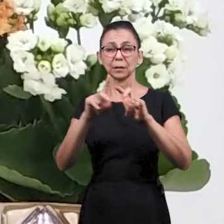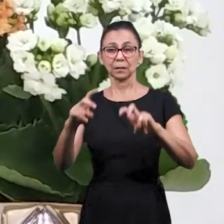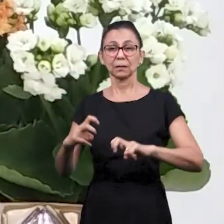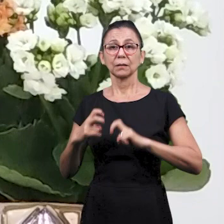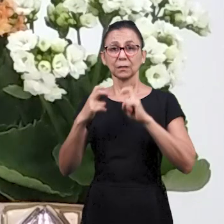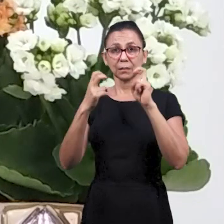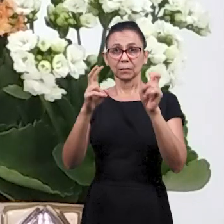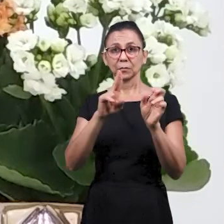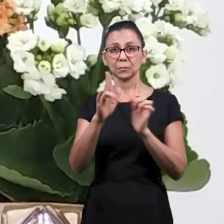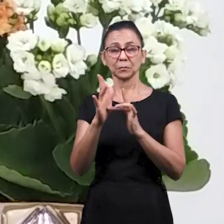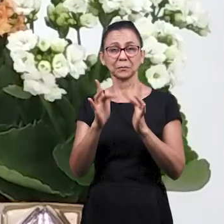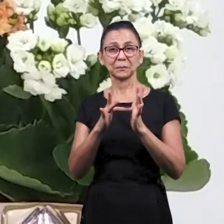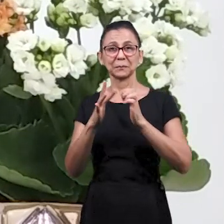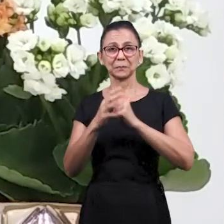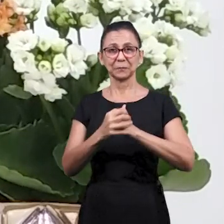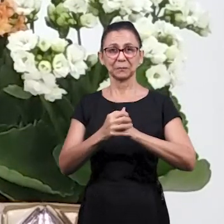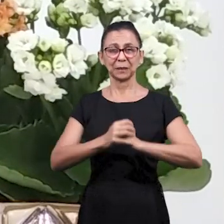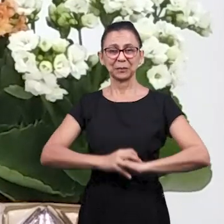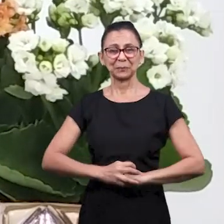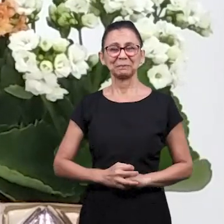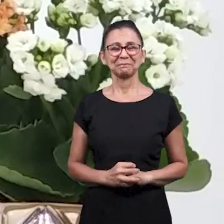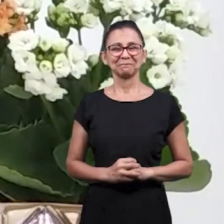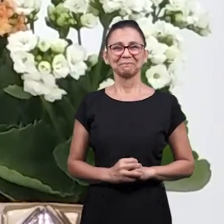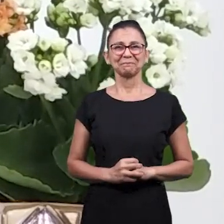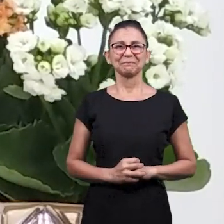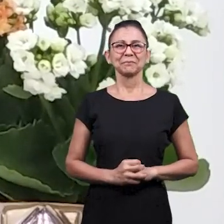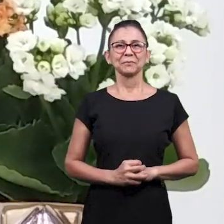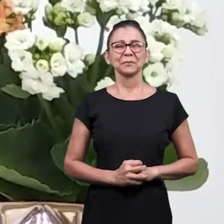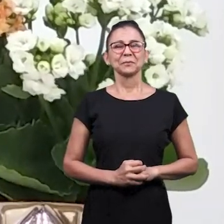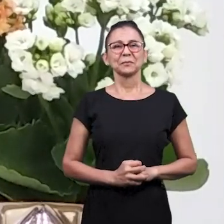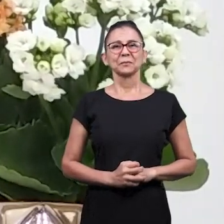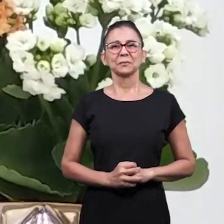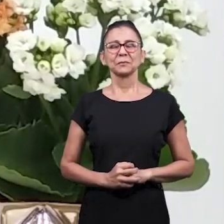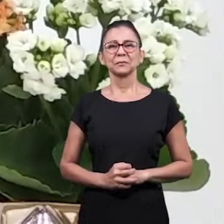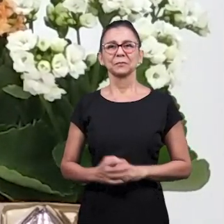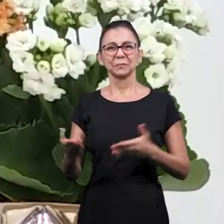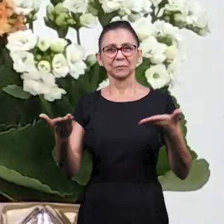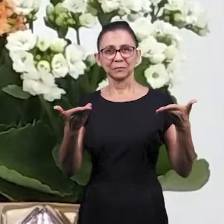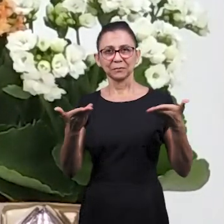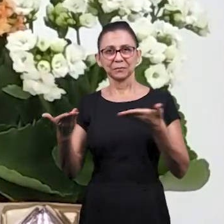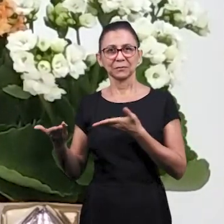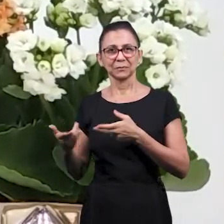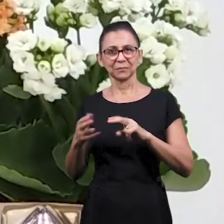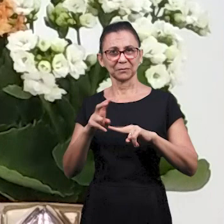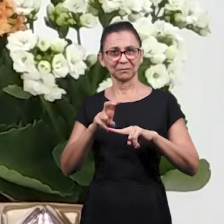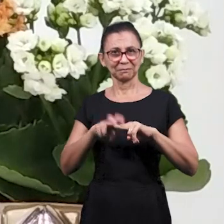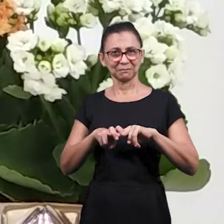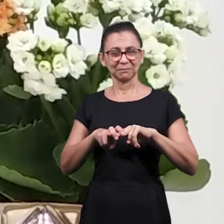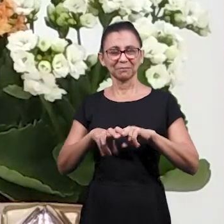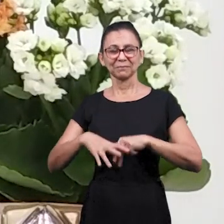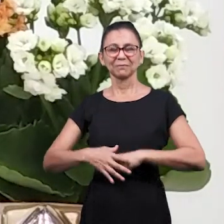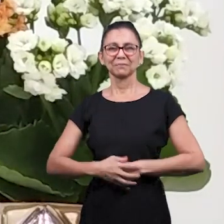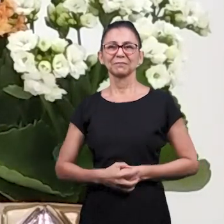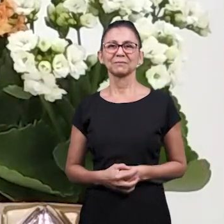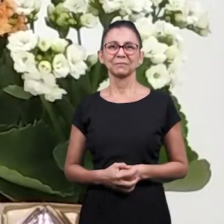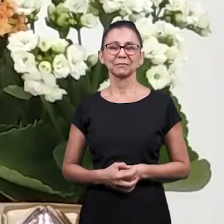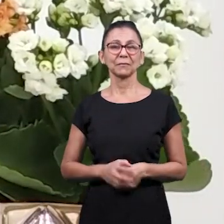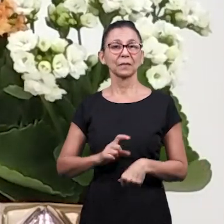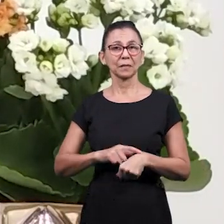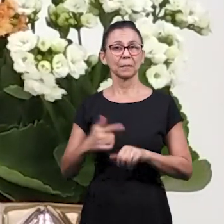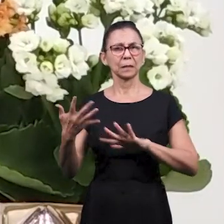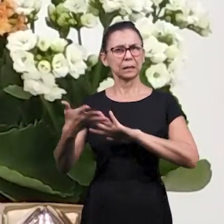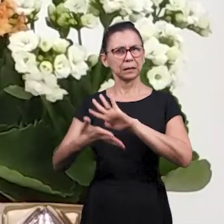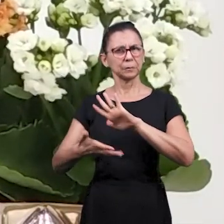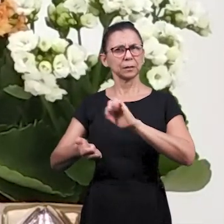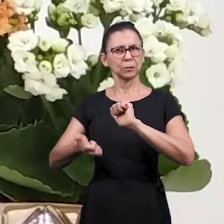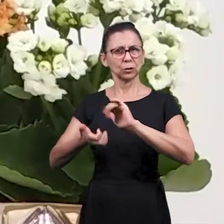Тебе во имя Господа Иисуса. Аминь. Я приглашаю всех вас